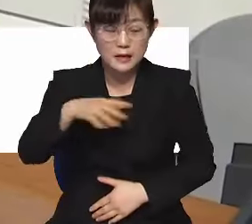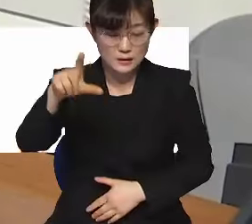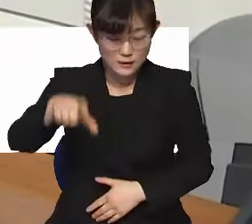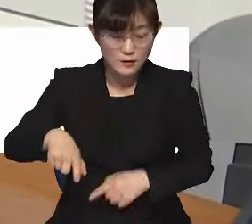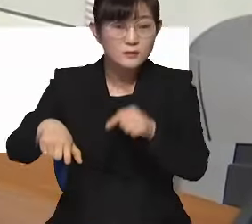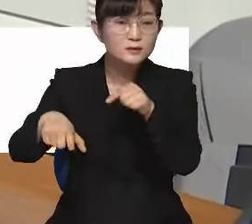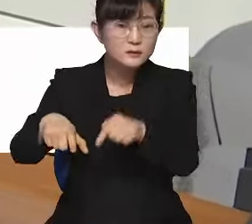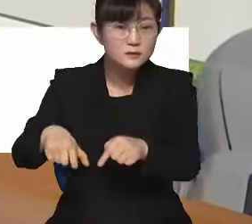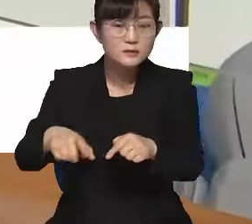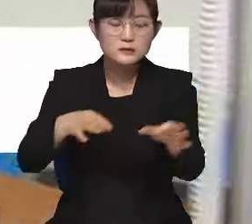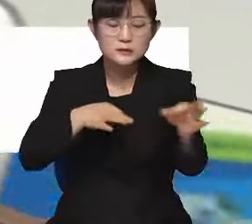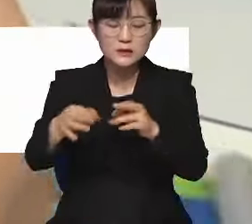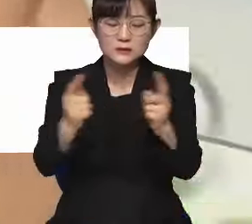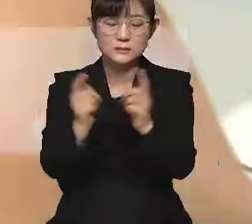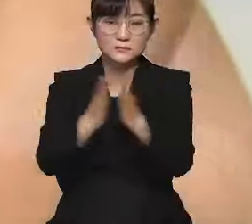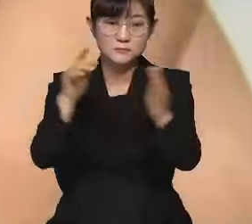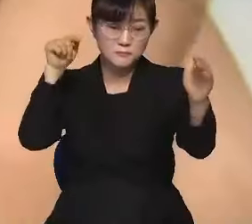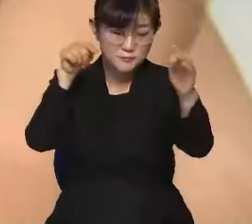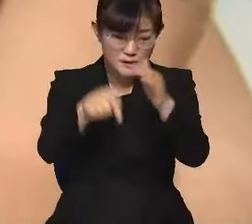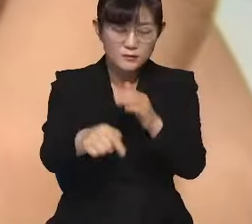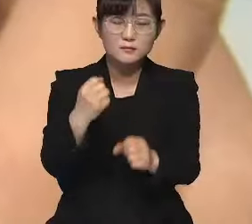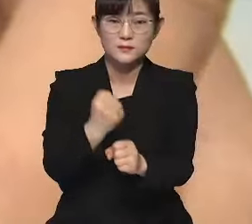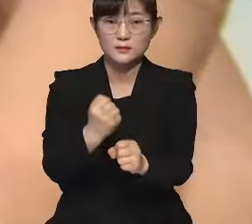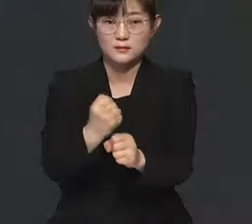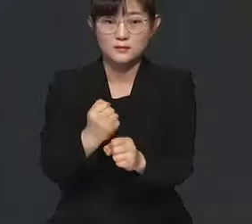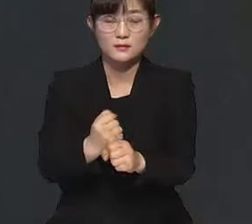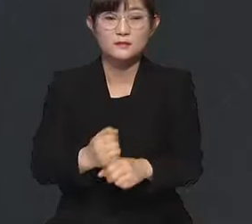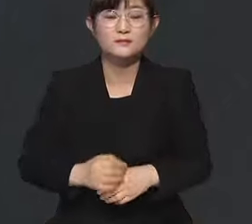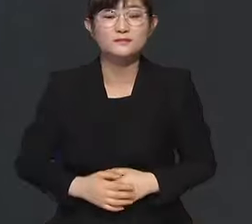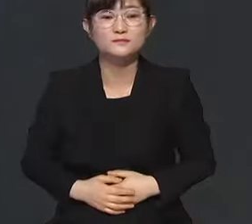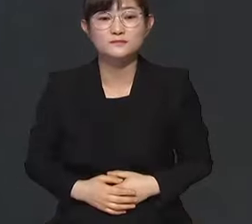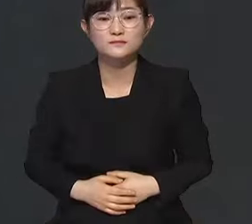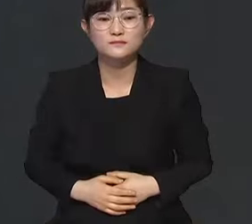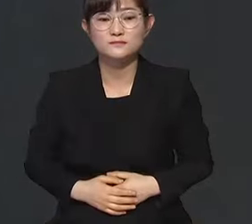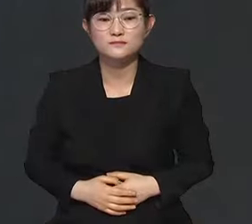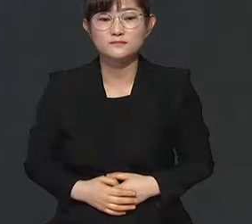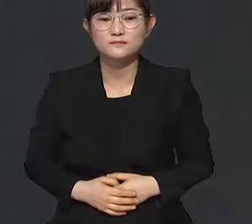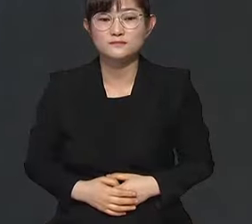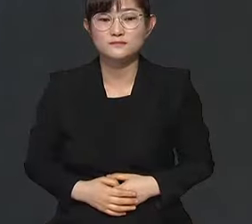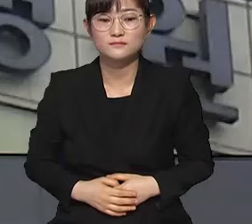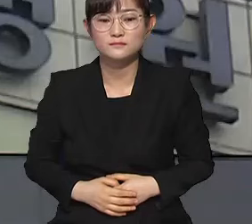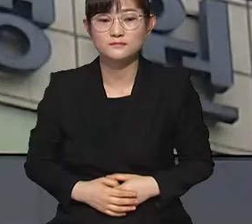카드는 광주은행 영업점을 직접 방문해 재발급을 받아야 합니다.